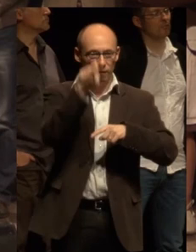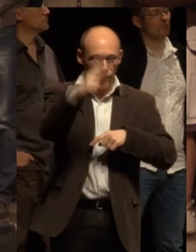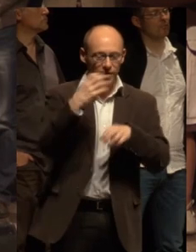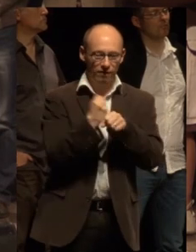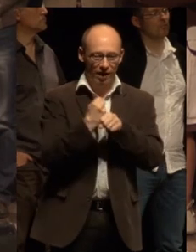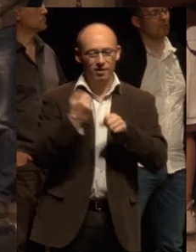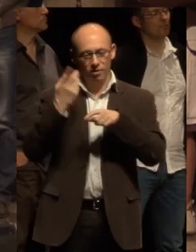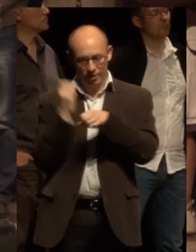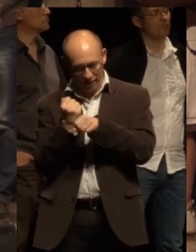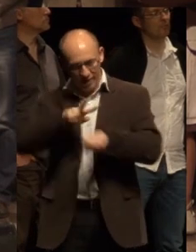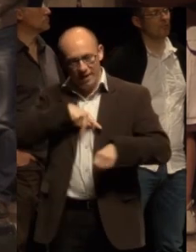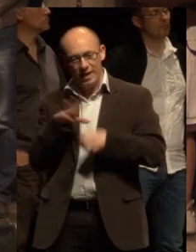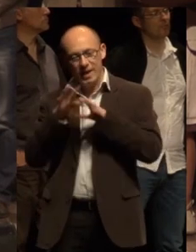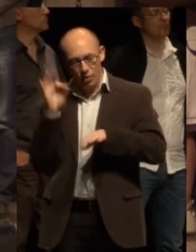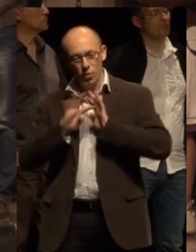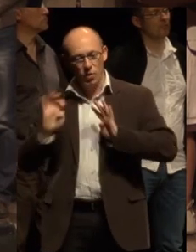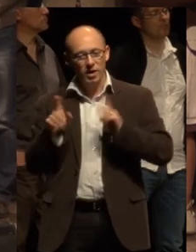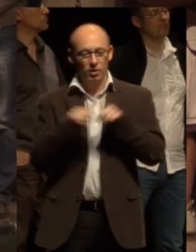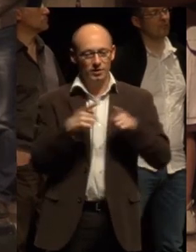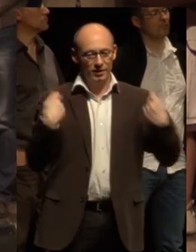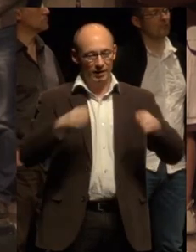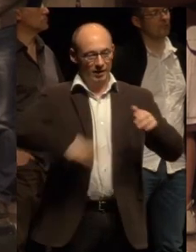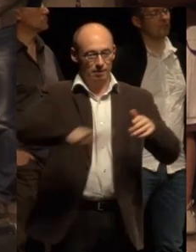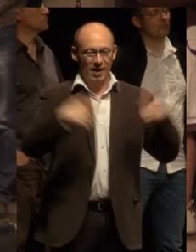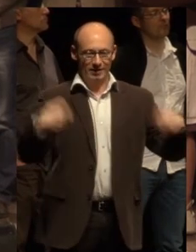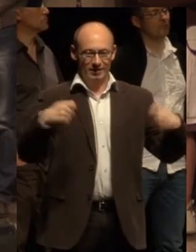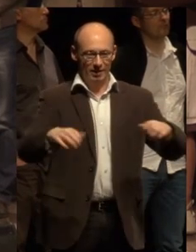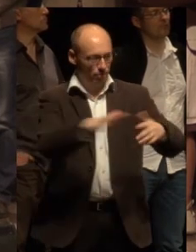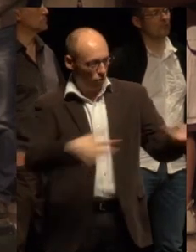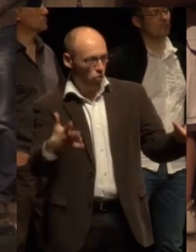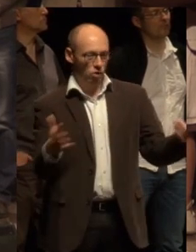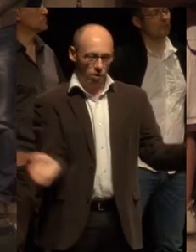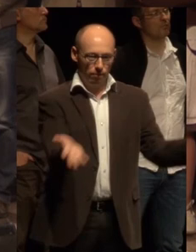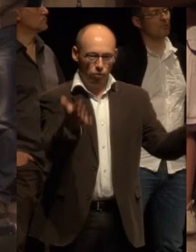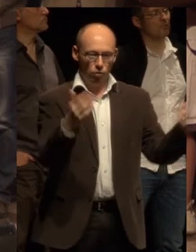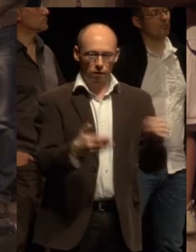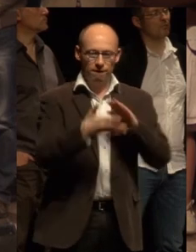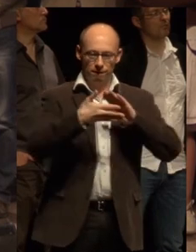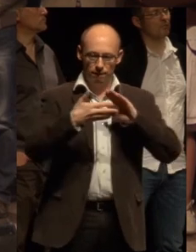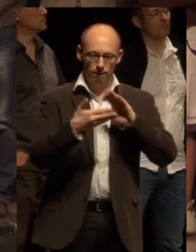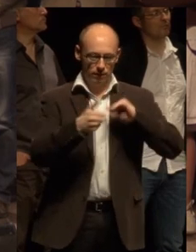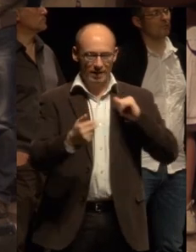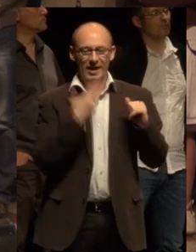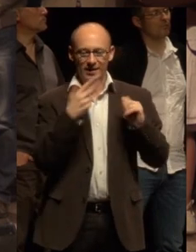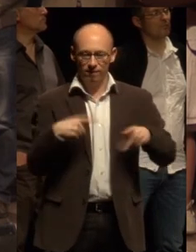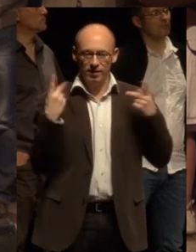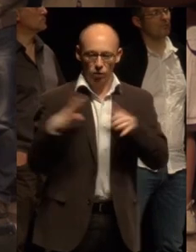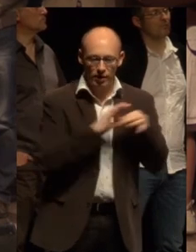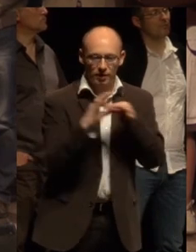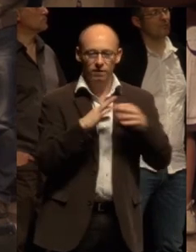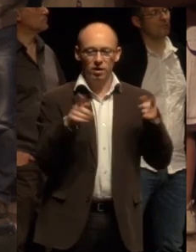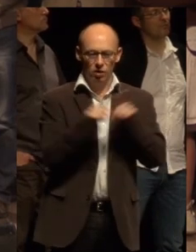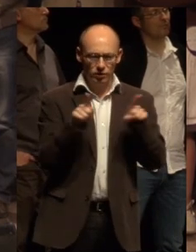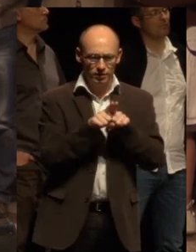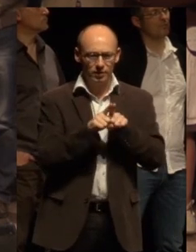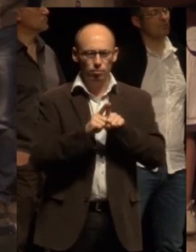cette vie collective et pour libérer leurs projets et leurs énergies. Au final, les seuls arbitres, ce sont